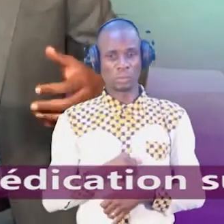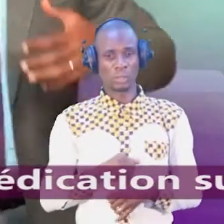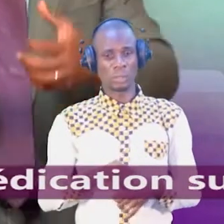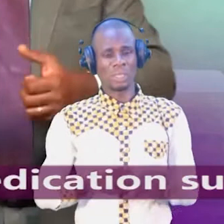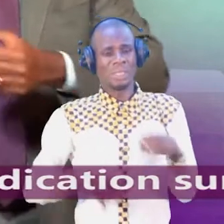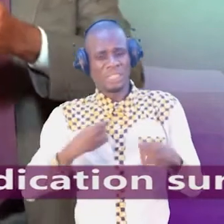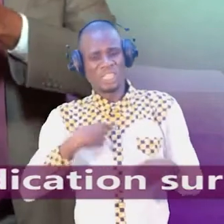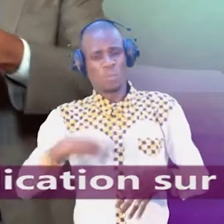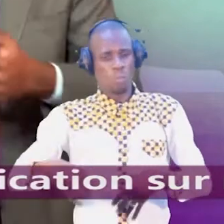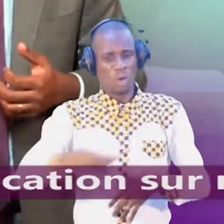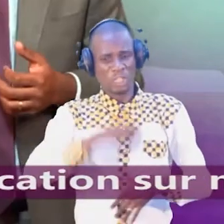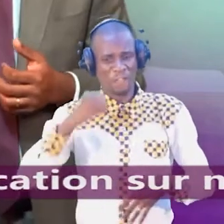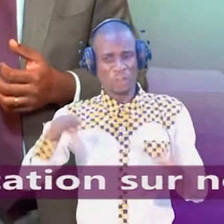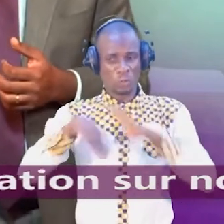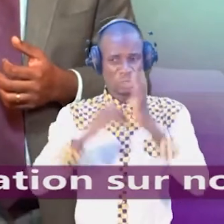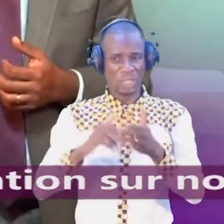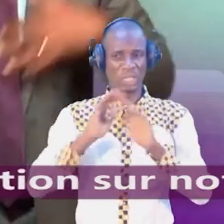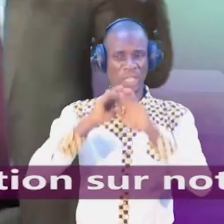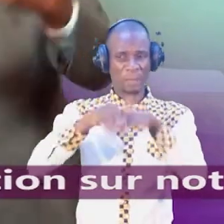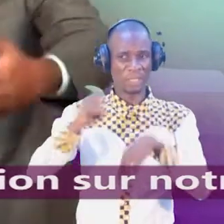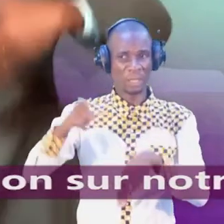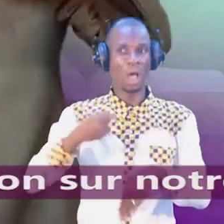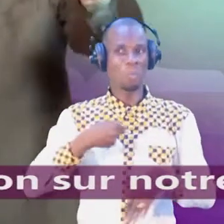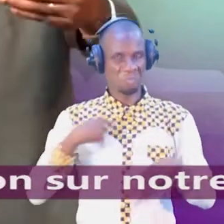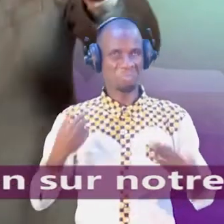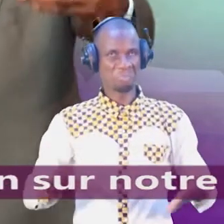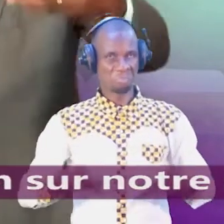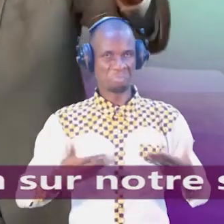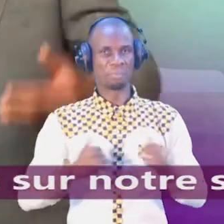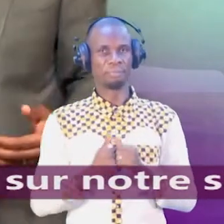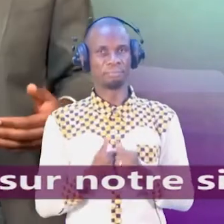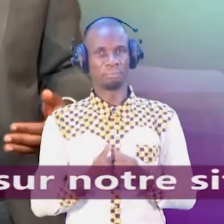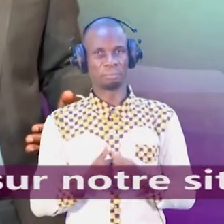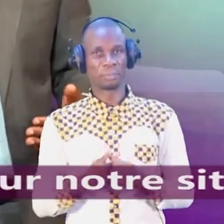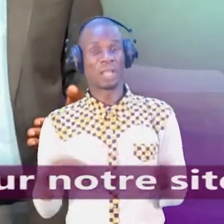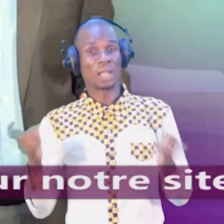Toyebisa alingi ete biso tozala na mwasi, tozala na ndako, tozala na nyonso.